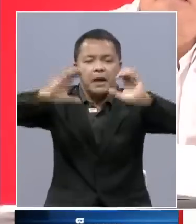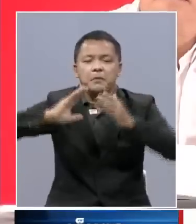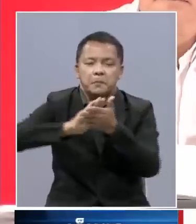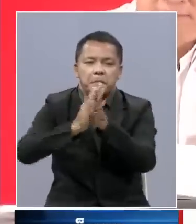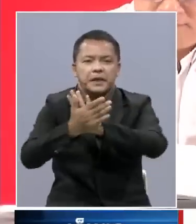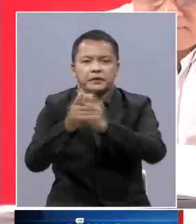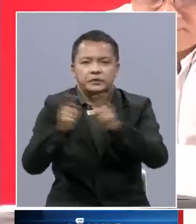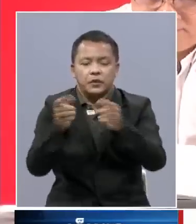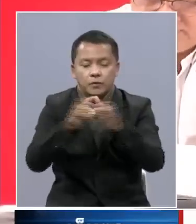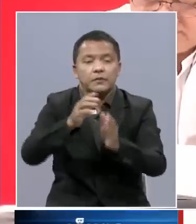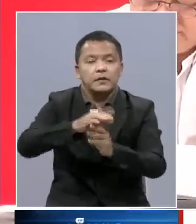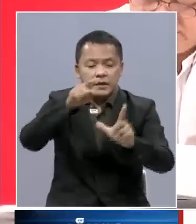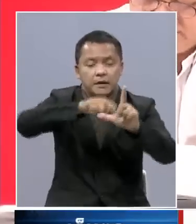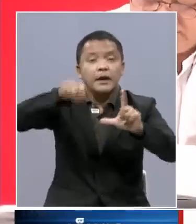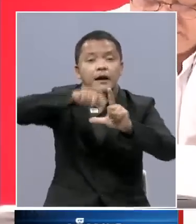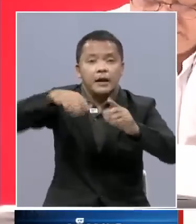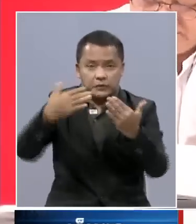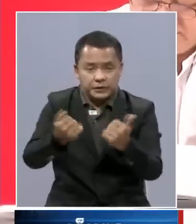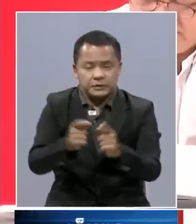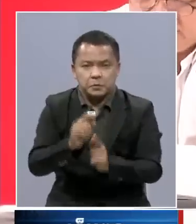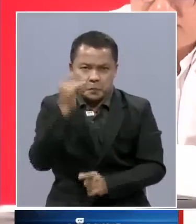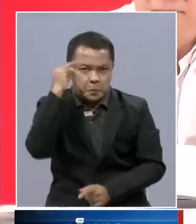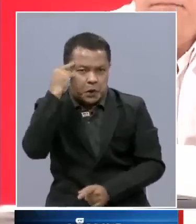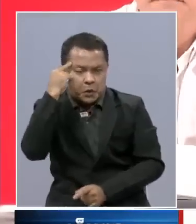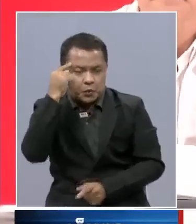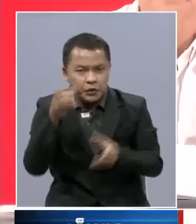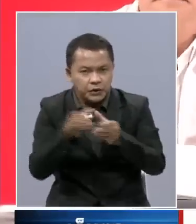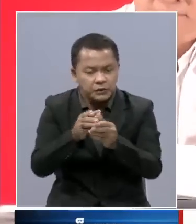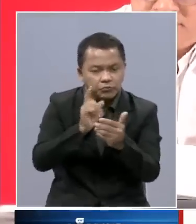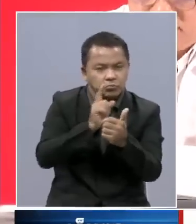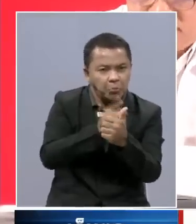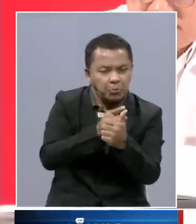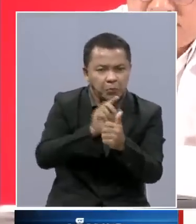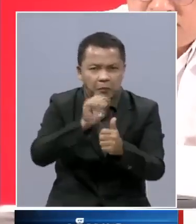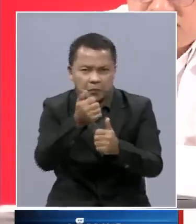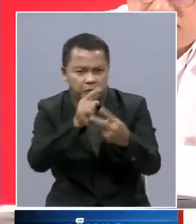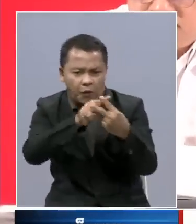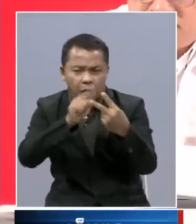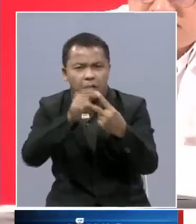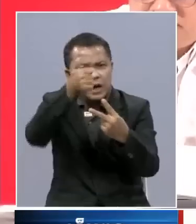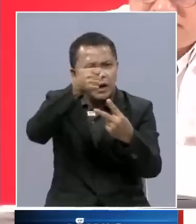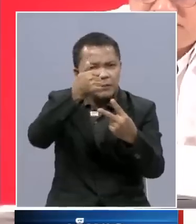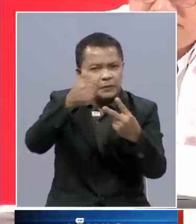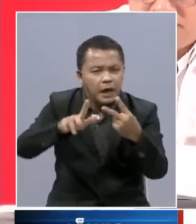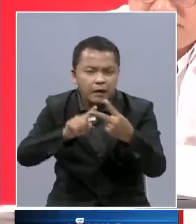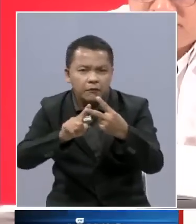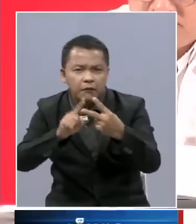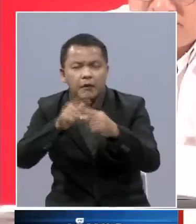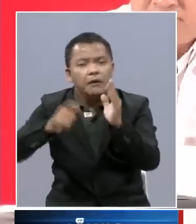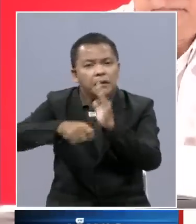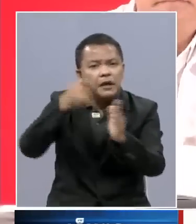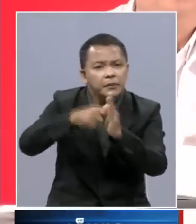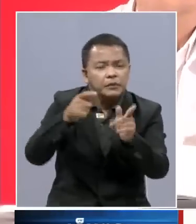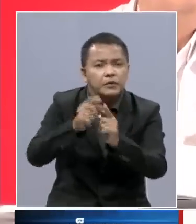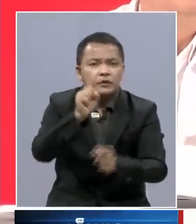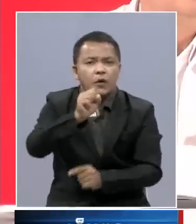ที่นำโดยพรรคก้าวไกลตอนนี้ก็ไม่รู้ว่าจะออกหัวหรือว่าจะออกก้อย จะตั้งได้สำเร็จไหมเนื่องจากมีเงื่อนไขทั้ง